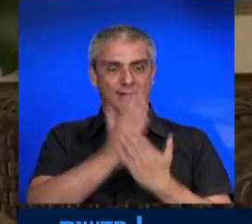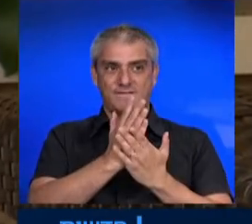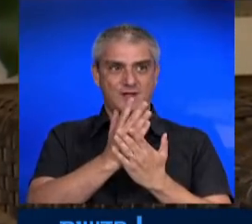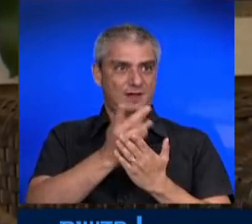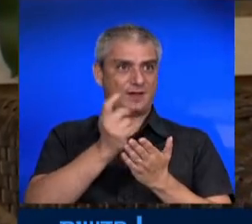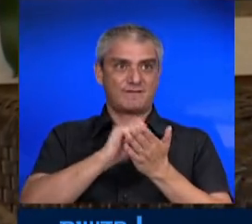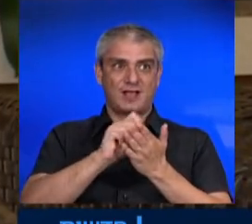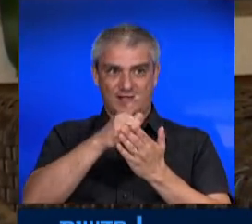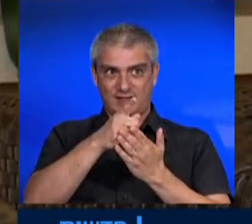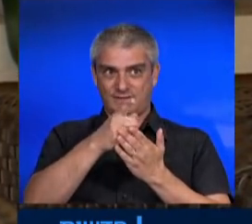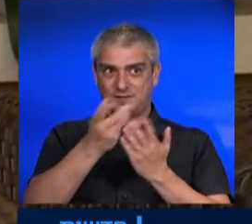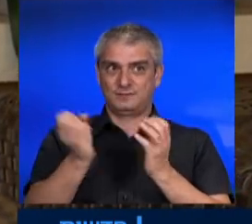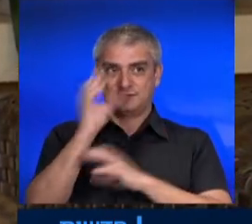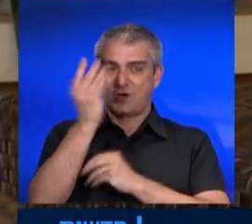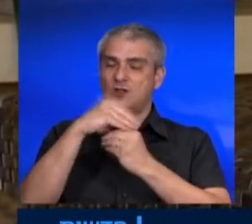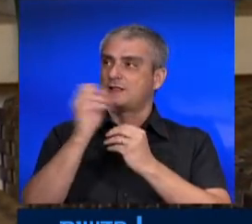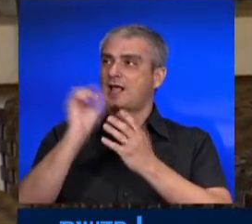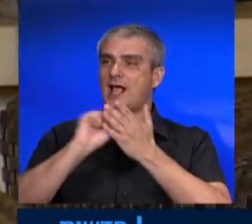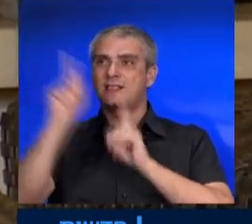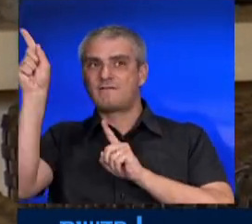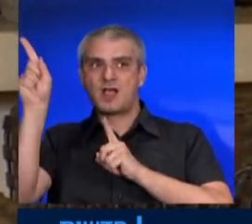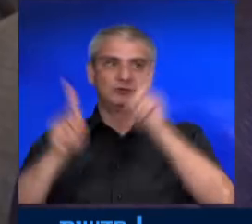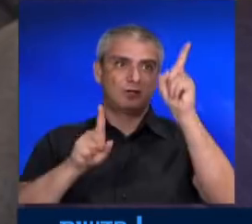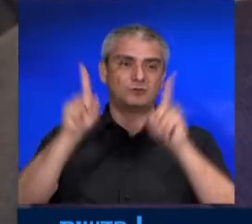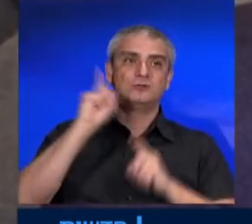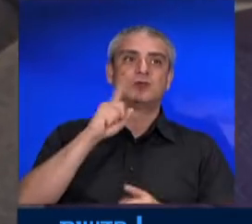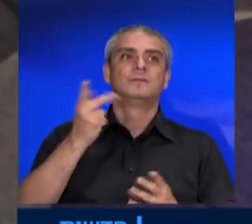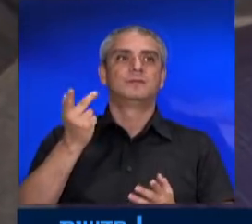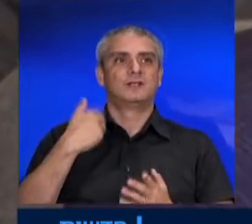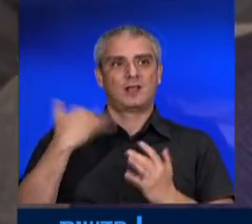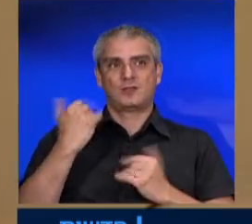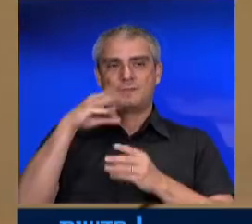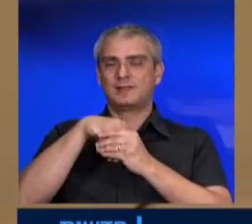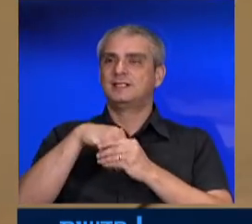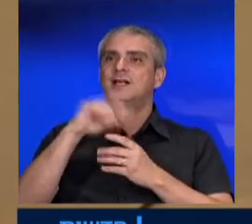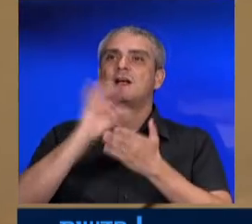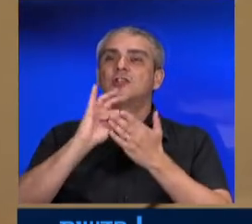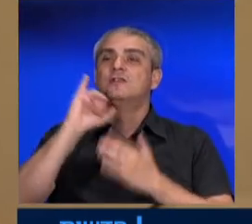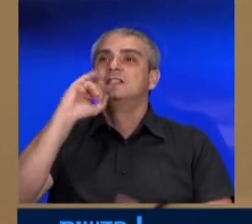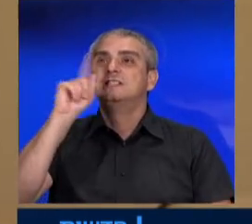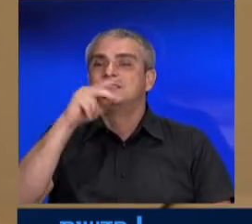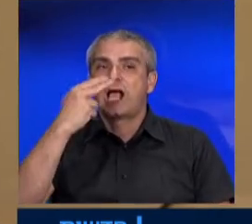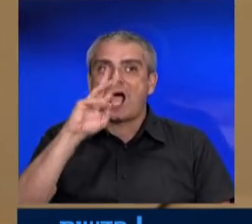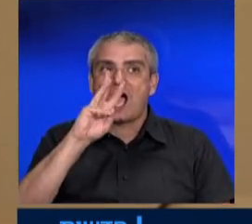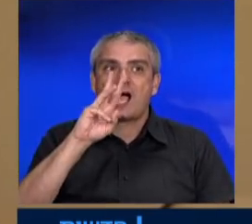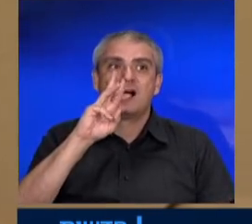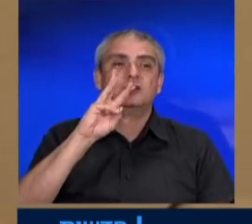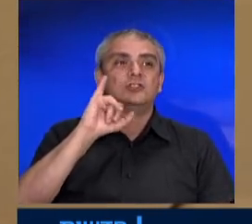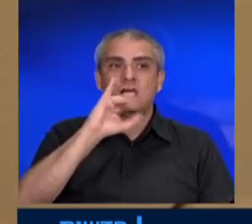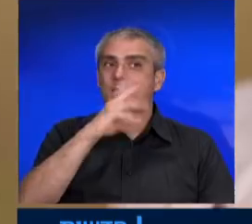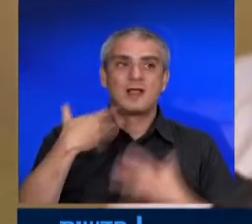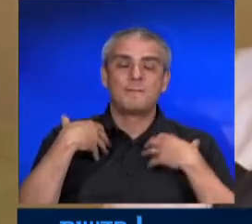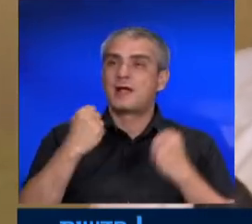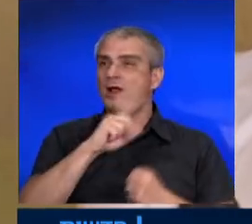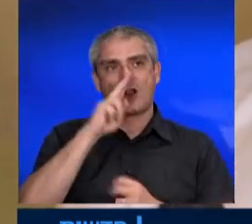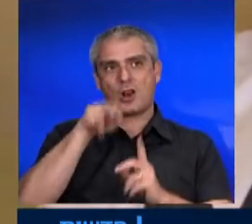הזאת תעלה, יעלו עוד פתאום כתבה פה, שם שם, אז יש לנו נטייה להיכנס לכל מה שכתוב יזהר שי. הדבר הכי בריא שתוכלו לעשות לעצמכם.